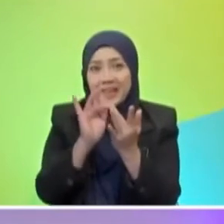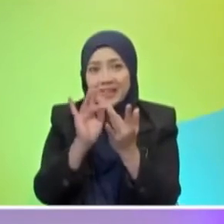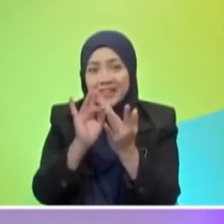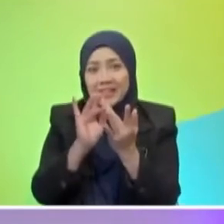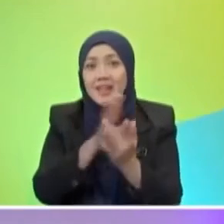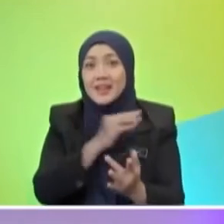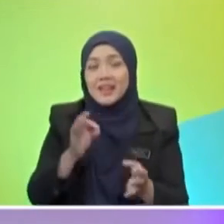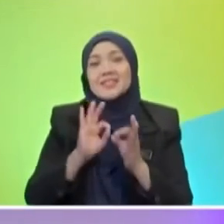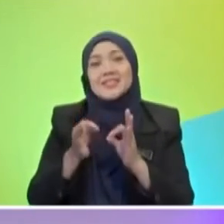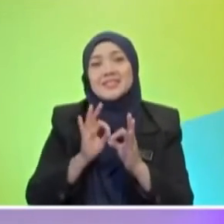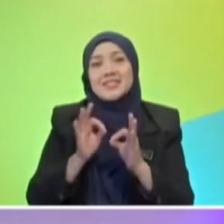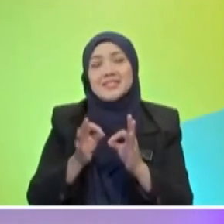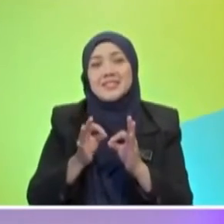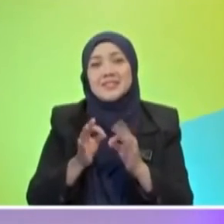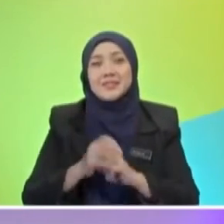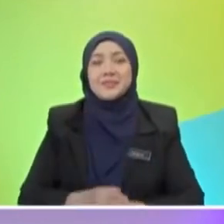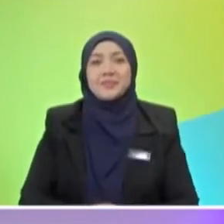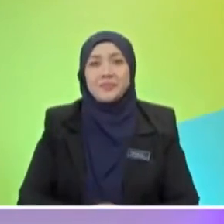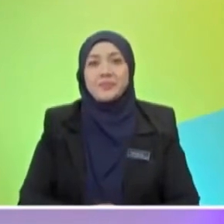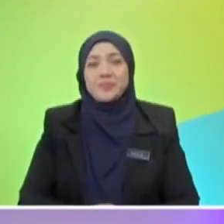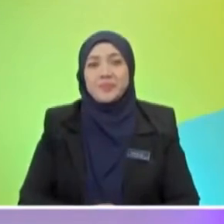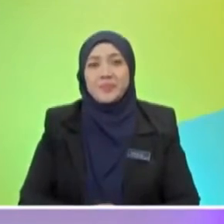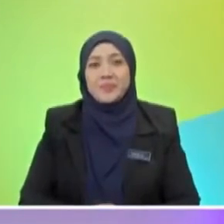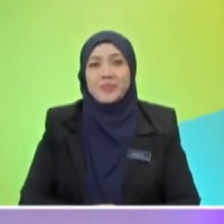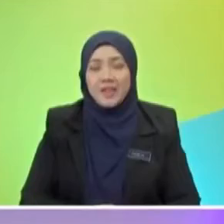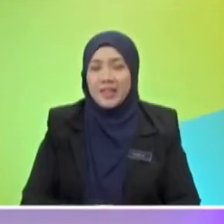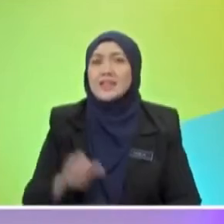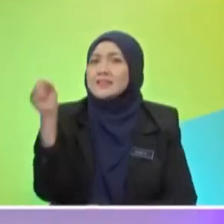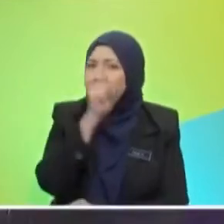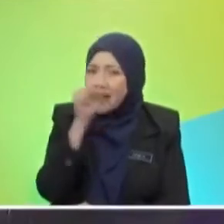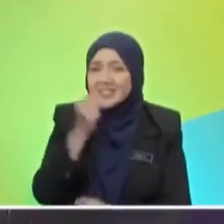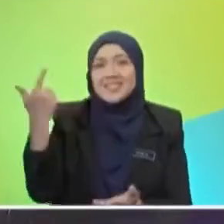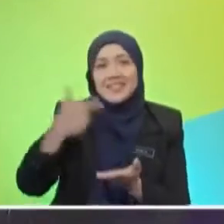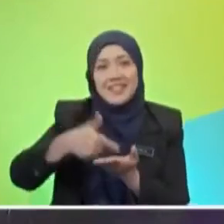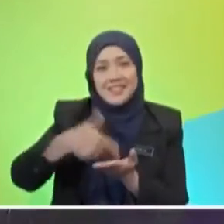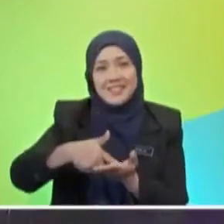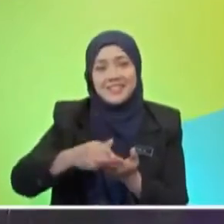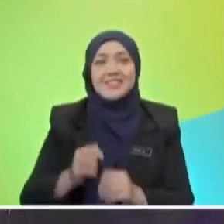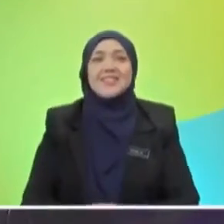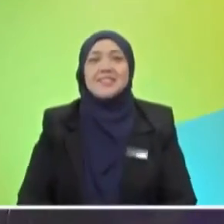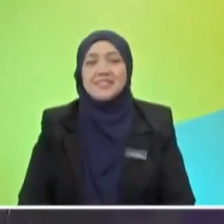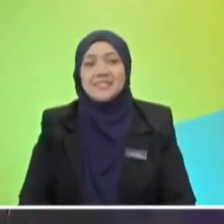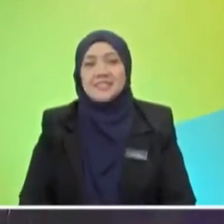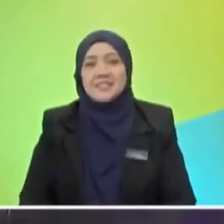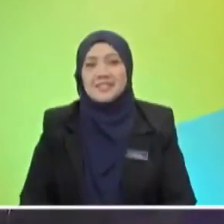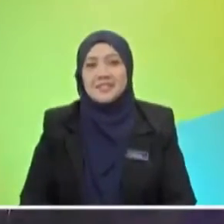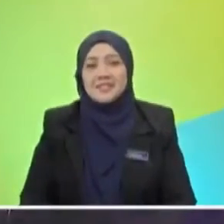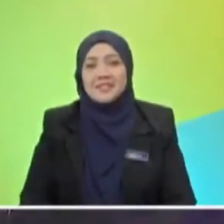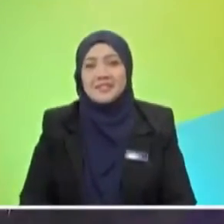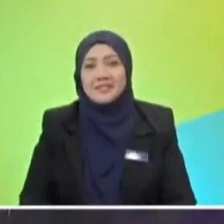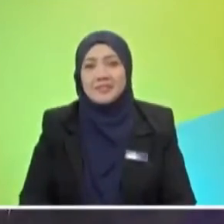Jurubahasa Isyarat. Jom Cikgu, kita nak akhiri kelas kita dengan satu nyanyian. Jom kita ke depan. Jom. Baiklah kawan-kawan di rumah, nyanyi